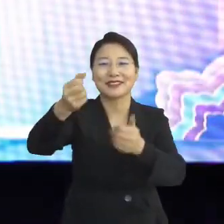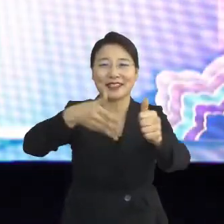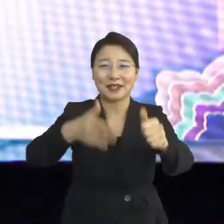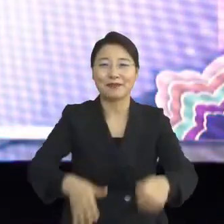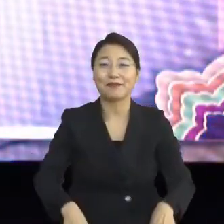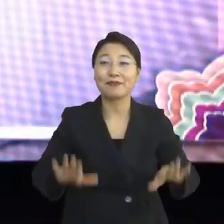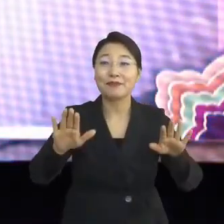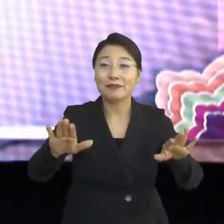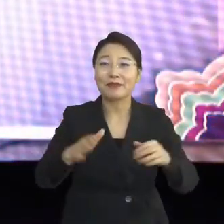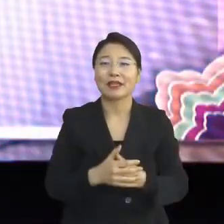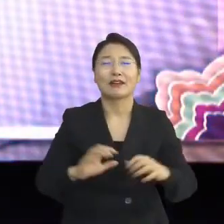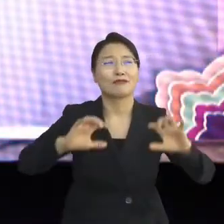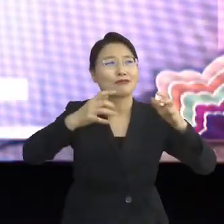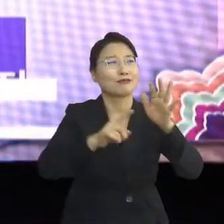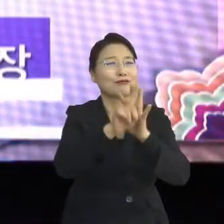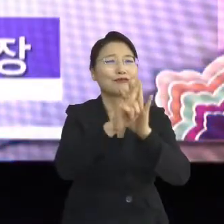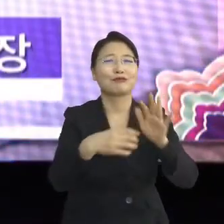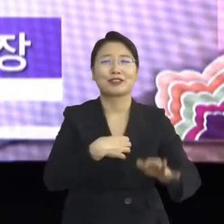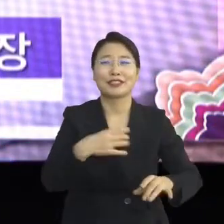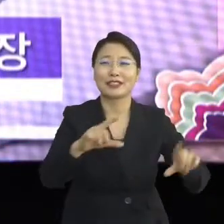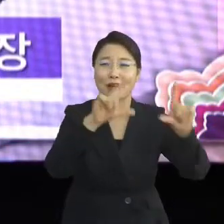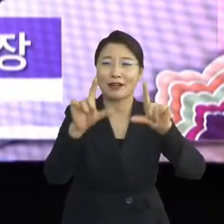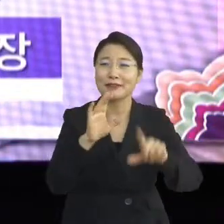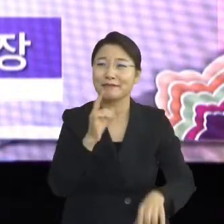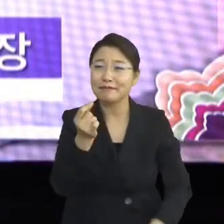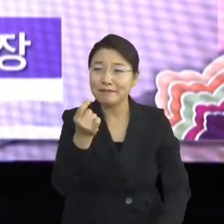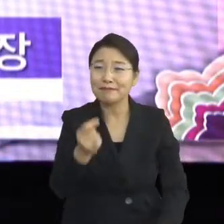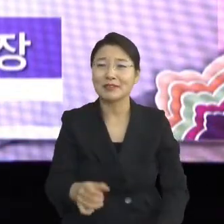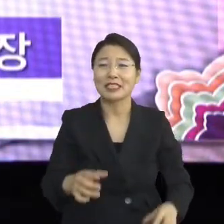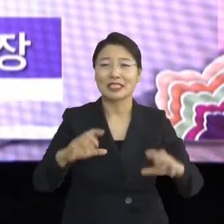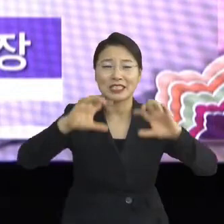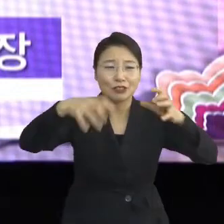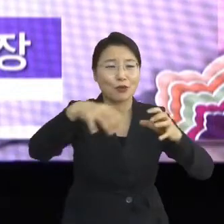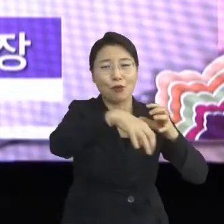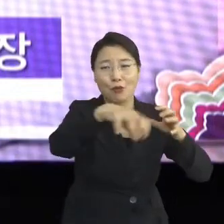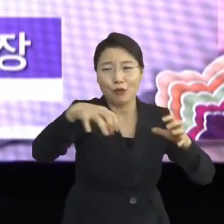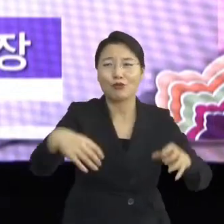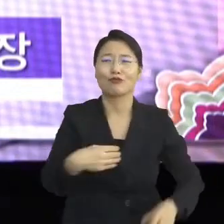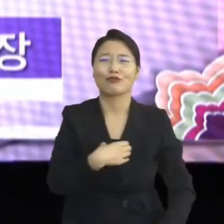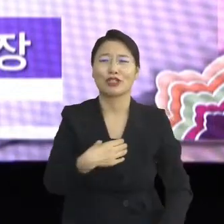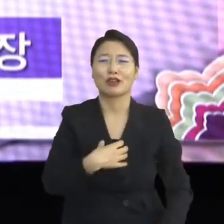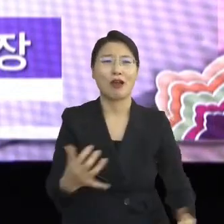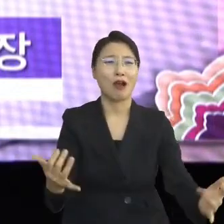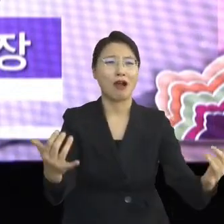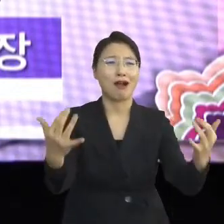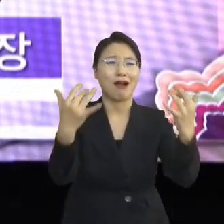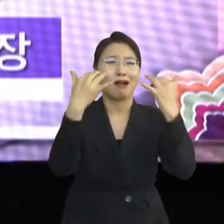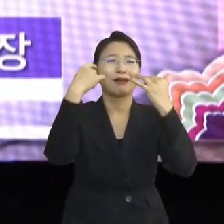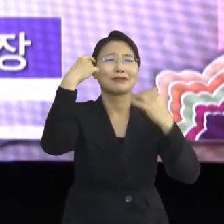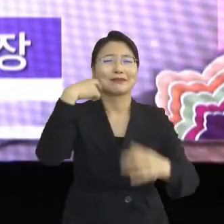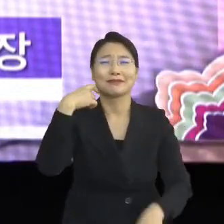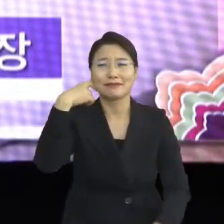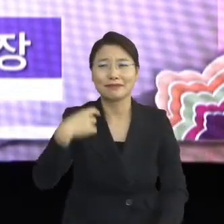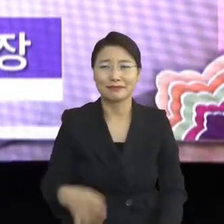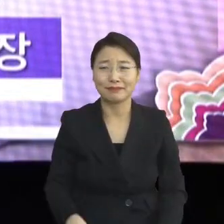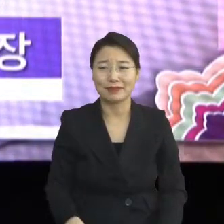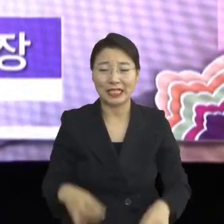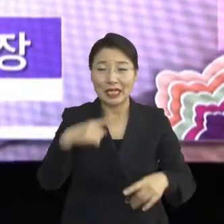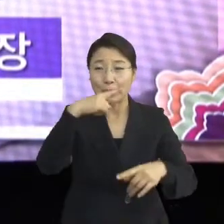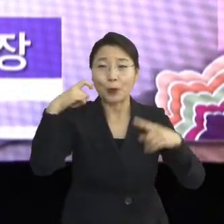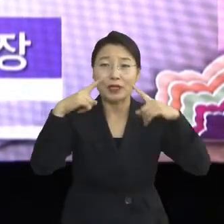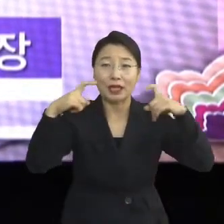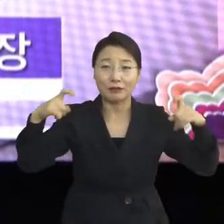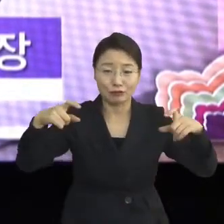우리는 지금 기후위기 시대에 살고 있습니다. 지구 곳곳에서 위기가 닥쳐오고 있습니다. 우리